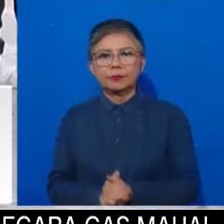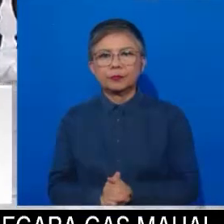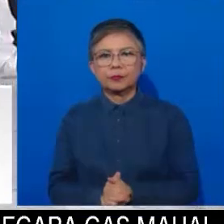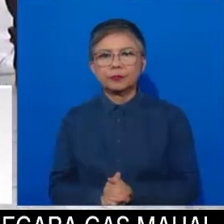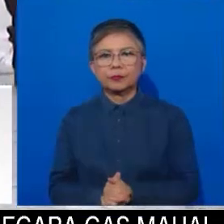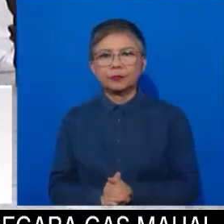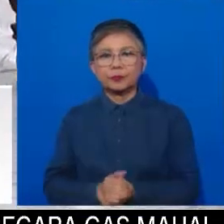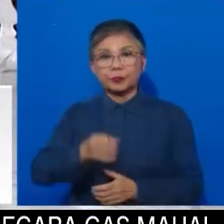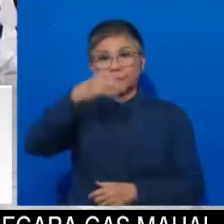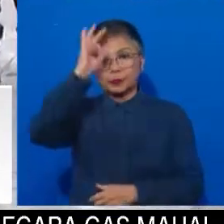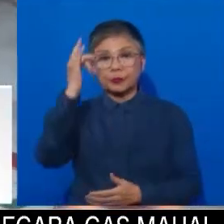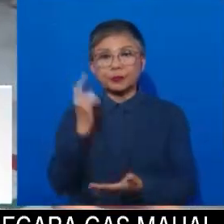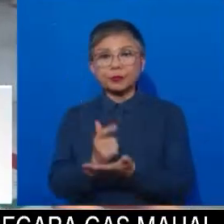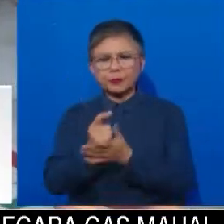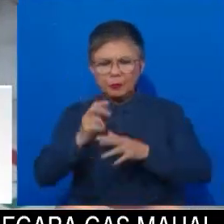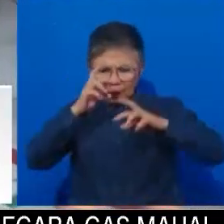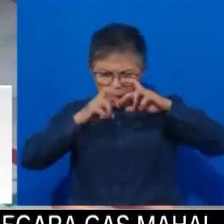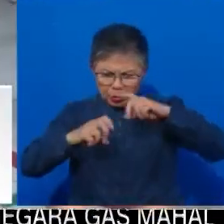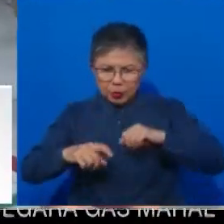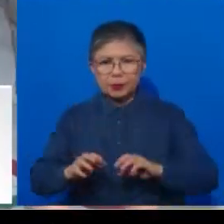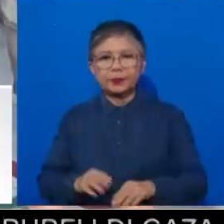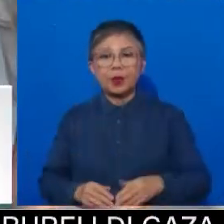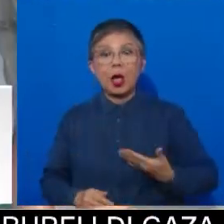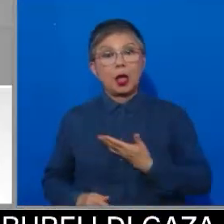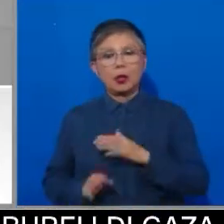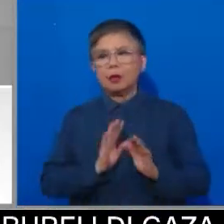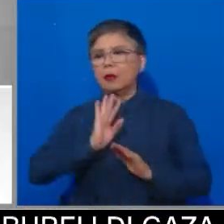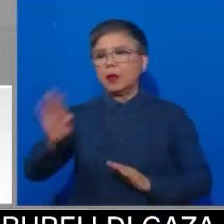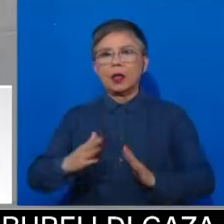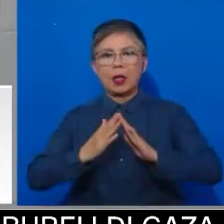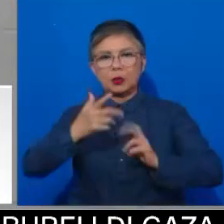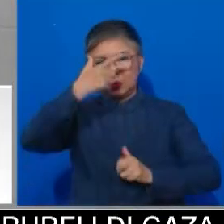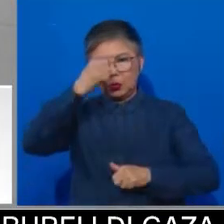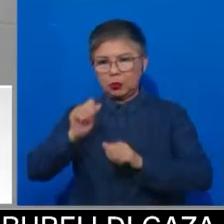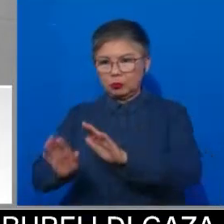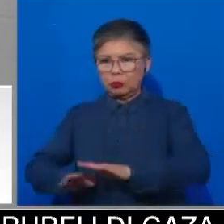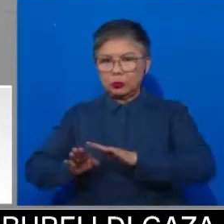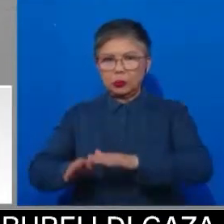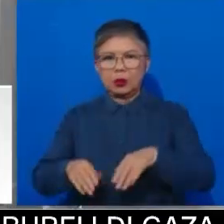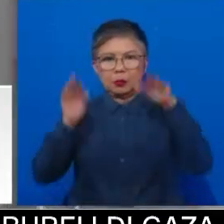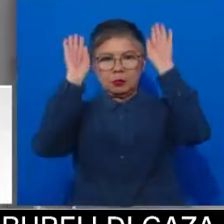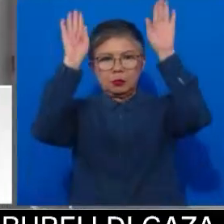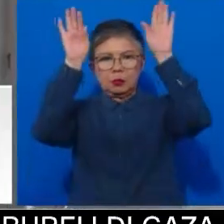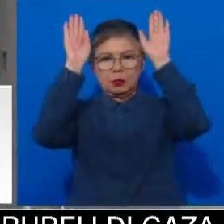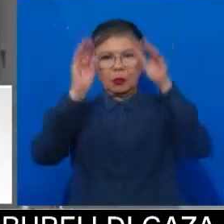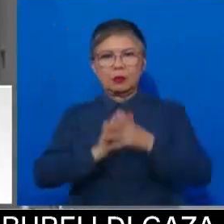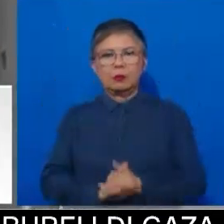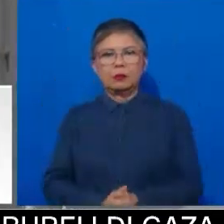Kini polisi masih melakukan penyelidikan, sementara korban dilarikan ke UGD Rumah Sakit Dr. Harjono Ponorogo.